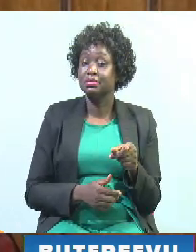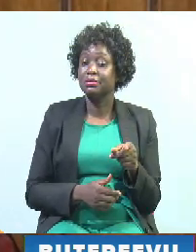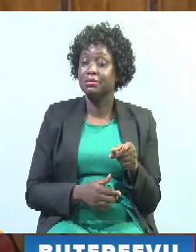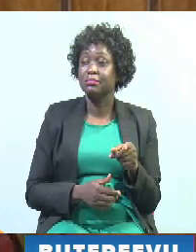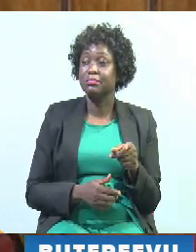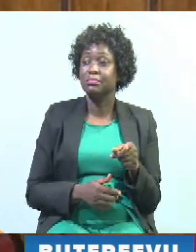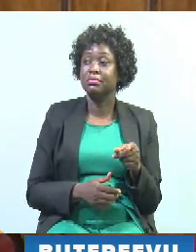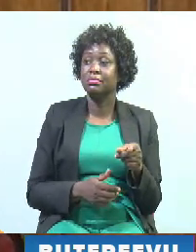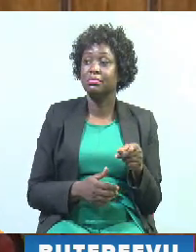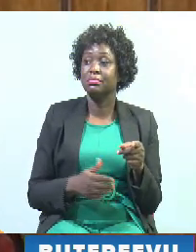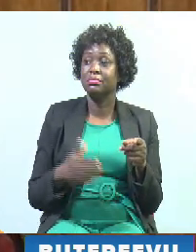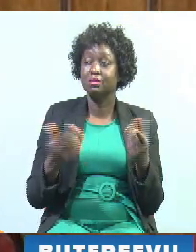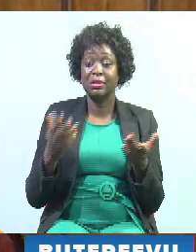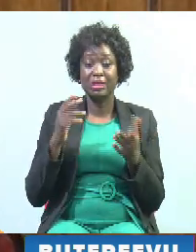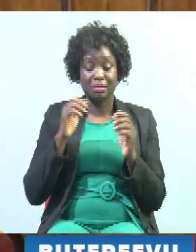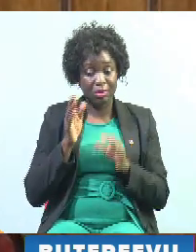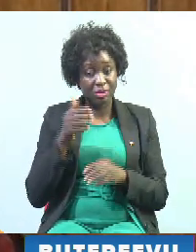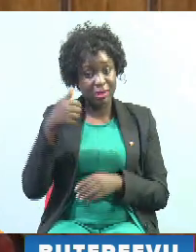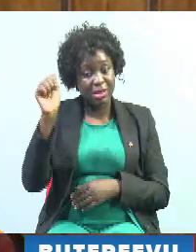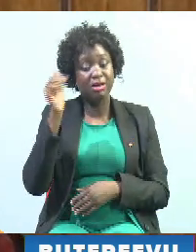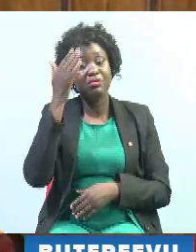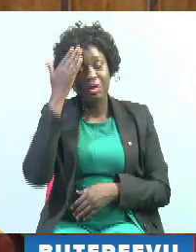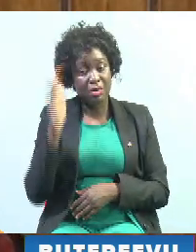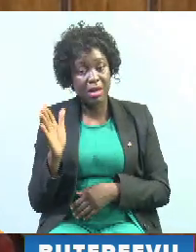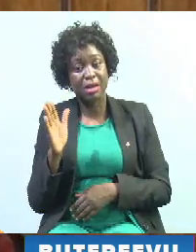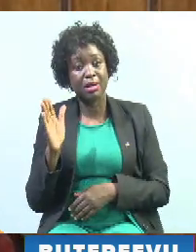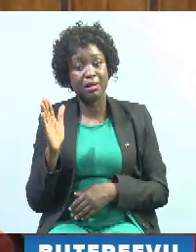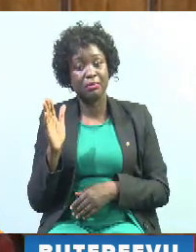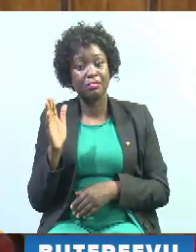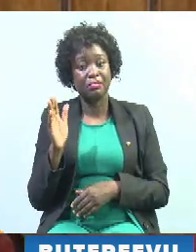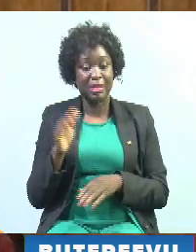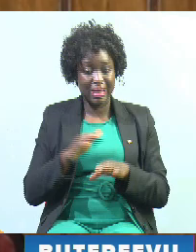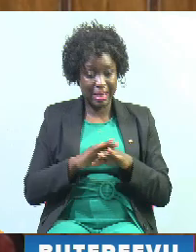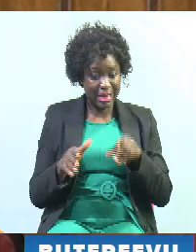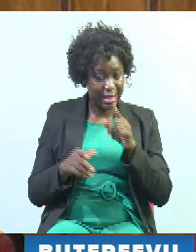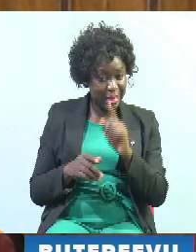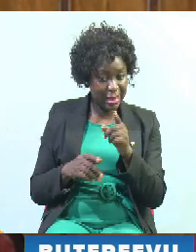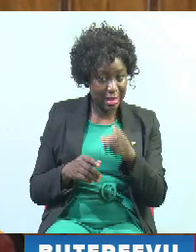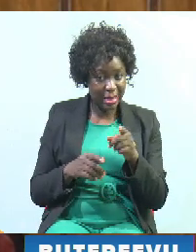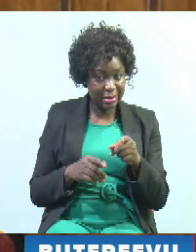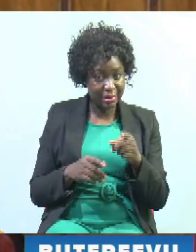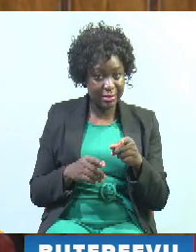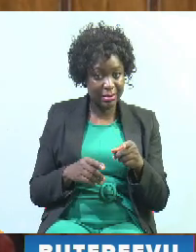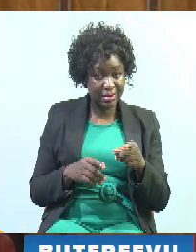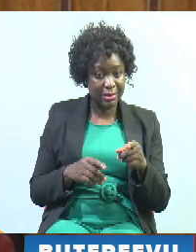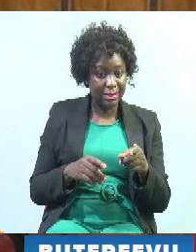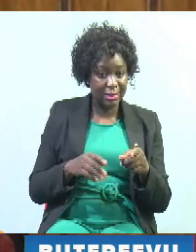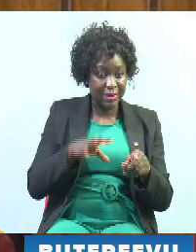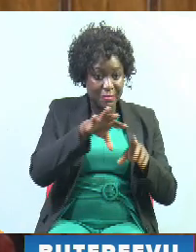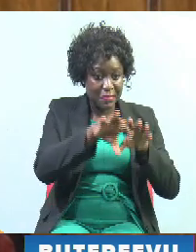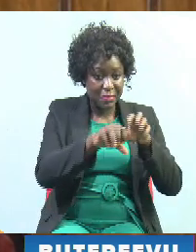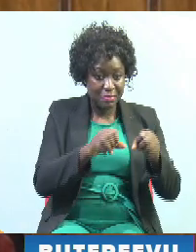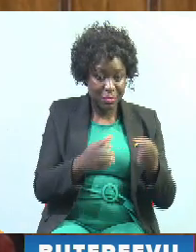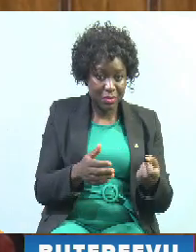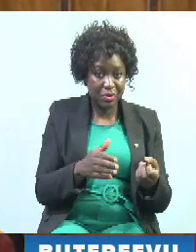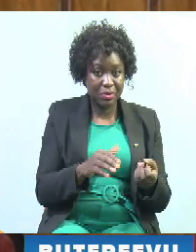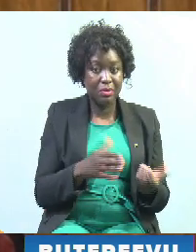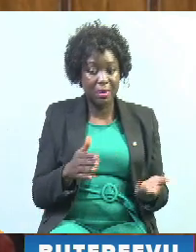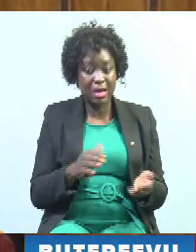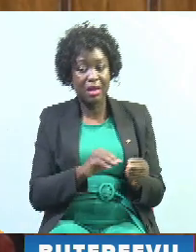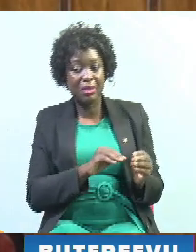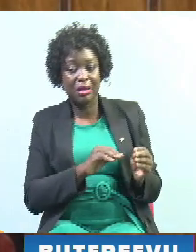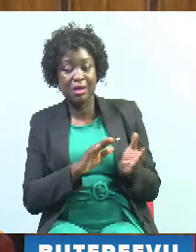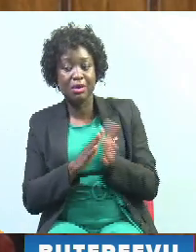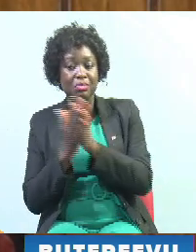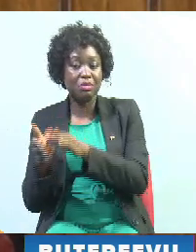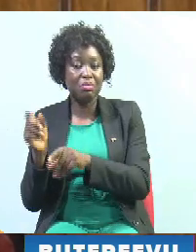yokusikaaba kuba ye yakitegeera nti okutwala ettaka lino okulijja ku bannansi n'oliwo abantu bo osooka